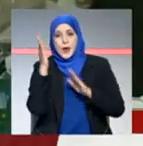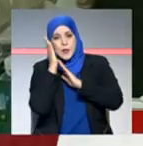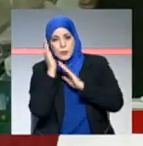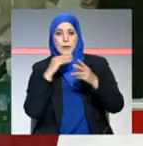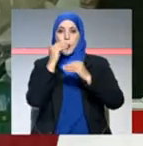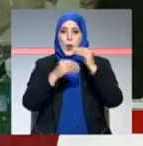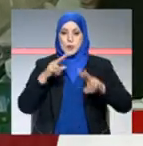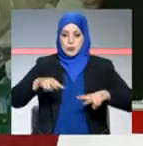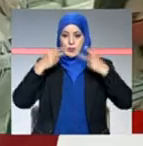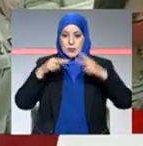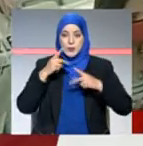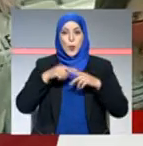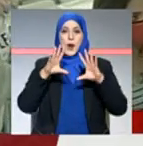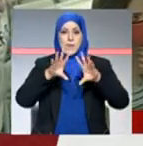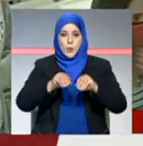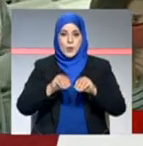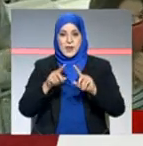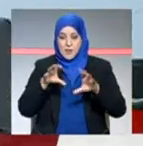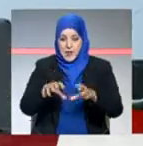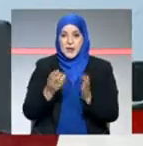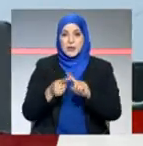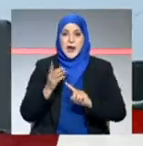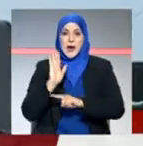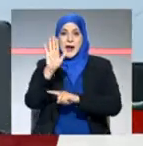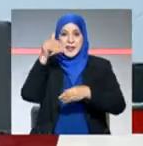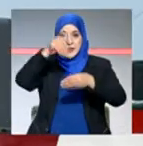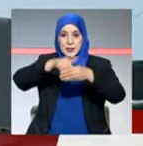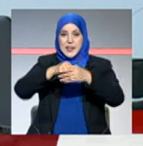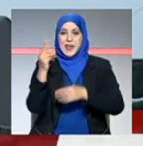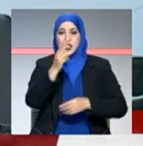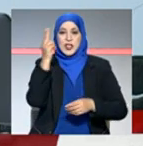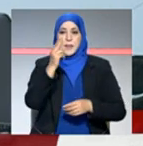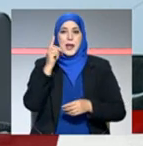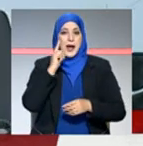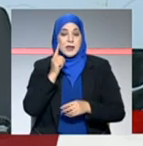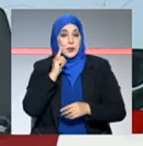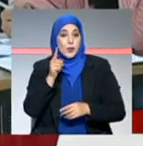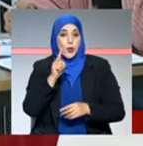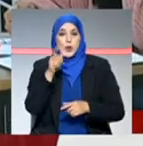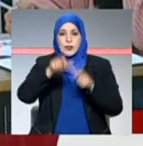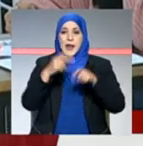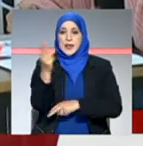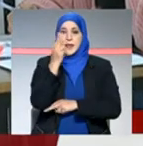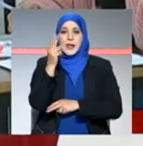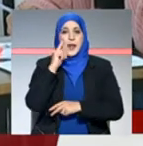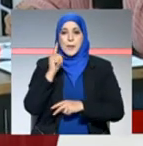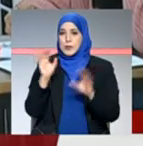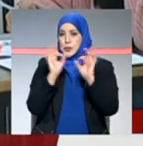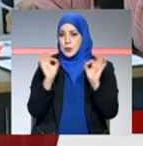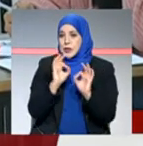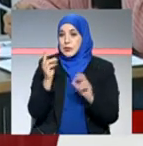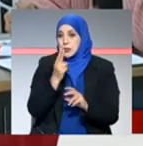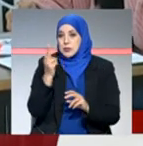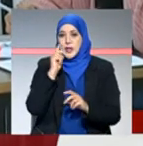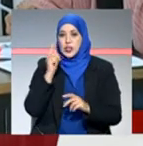الجامعية وتوفير فضاءات خاصة للطلبة داخل المؤسسات الجامعية، وذلك لفائدة الطلبة الذين ليس